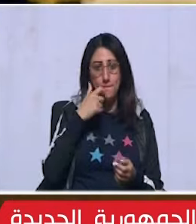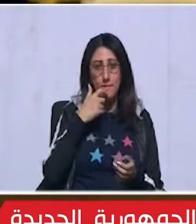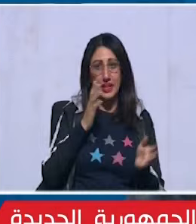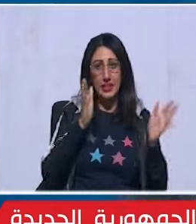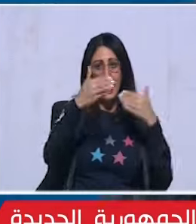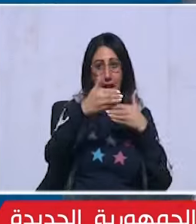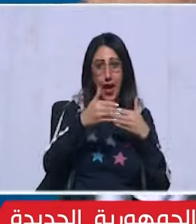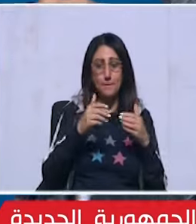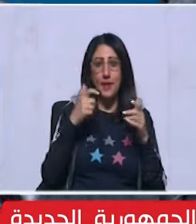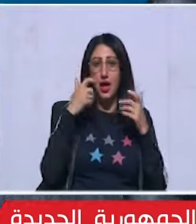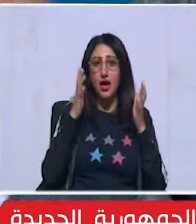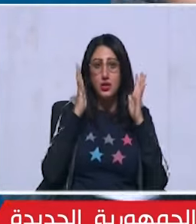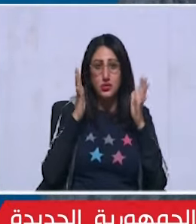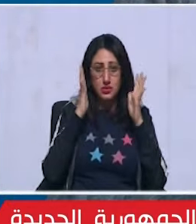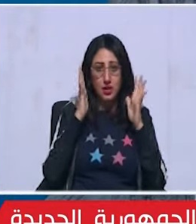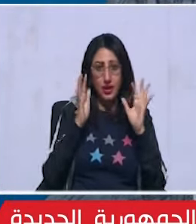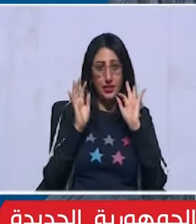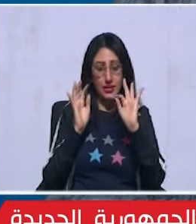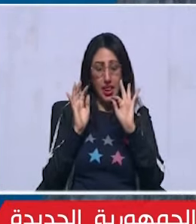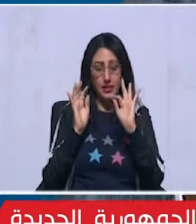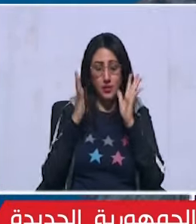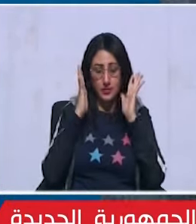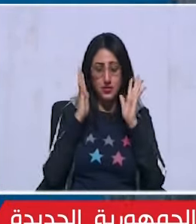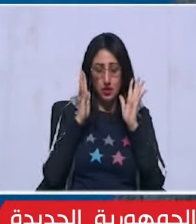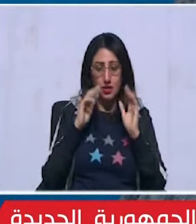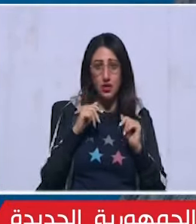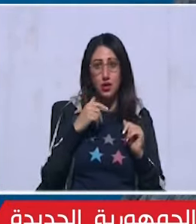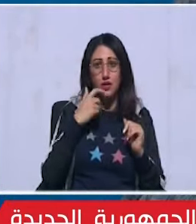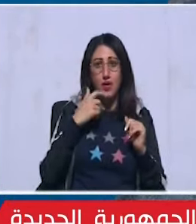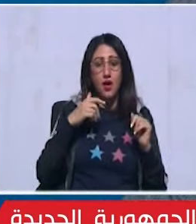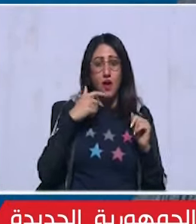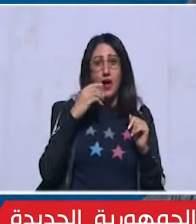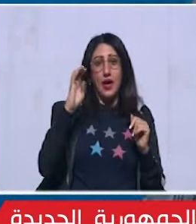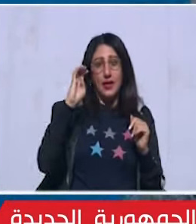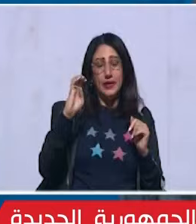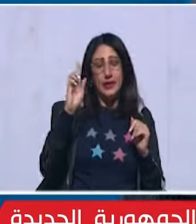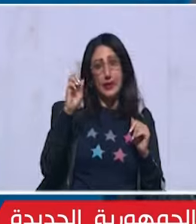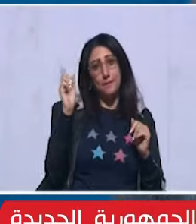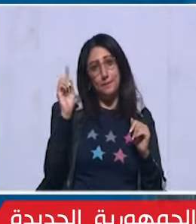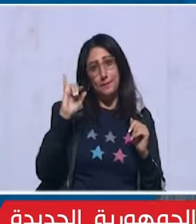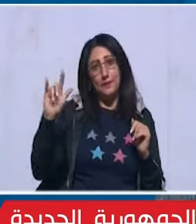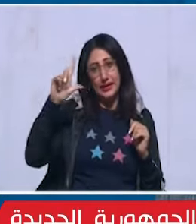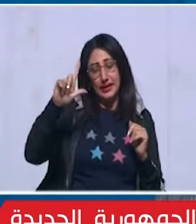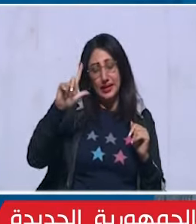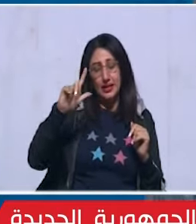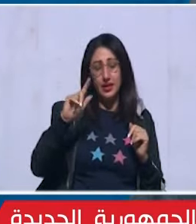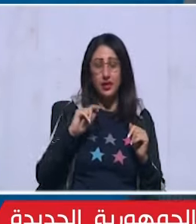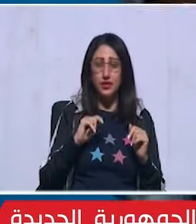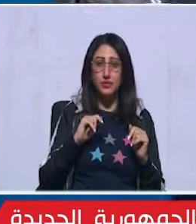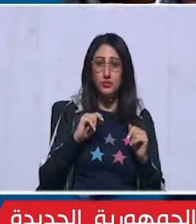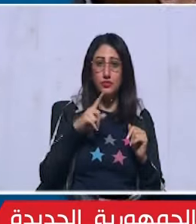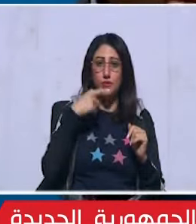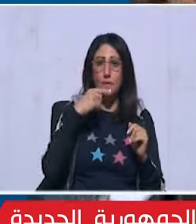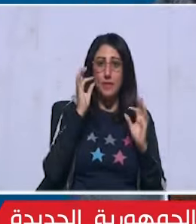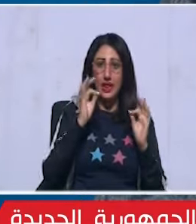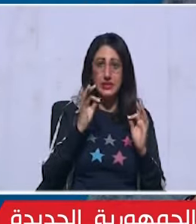كمان صلى في ثلاث اماكن هو في الاسراء سيدنا جبريل قال له انزل فصلي اصلي فين قال له صليت بطيبه واليها